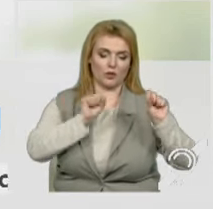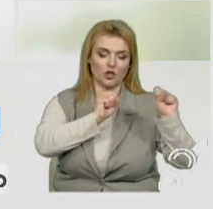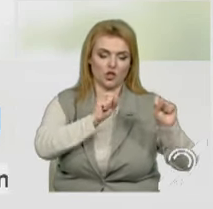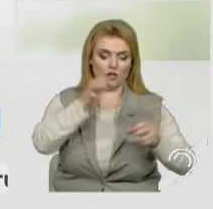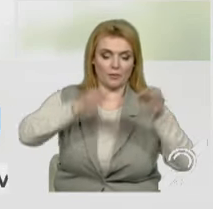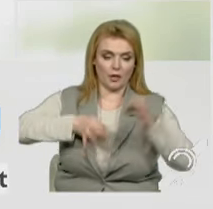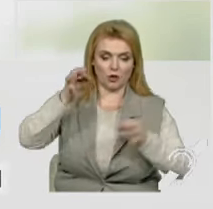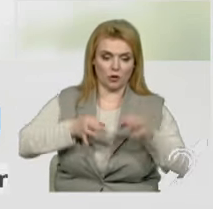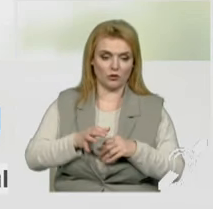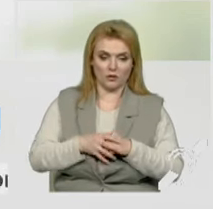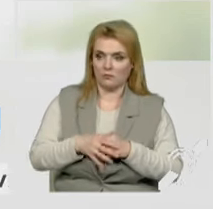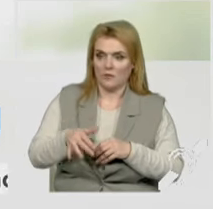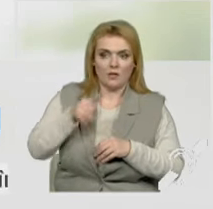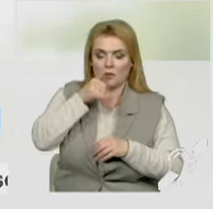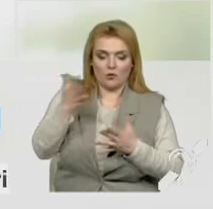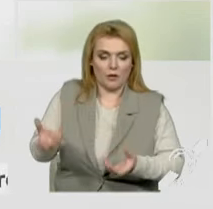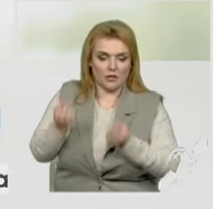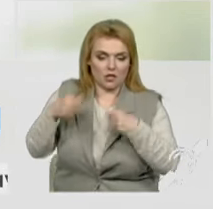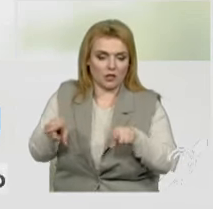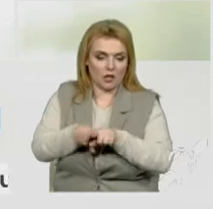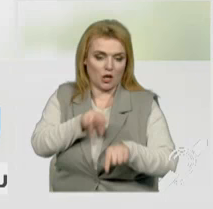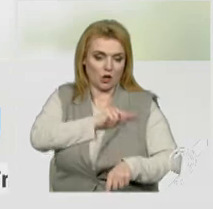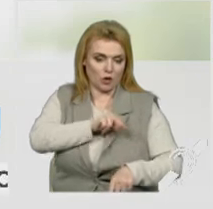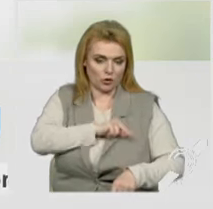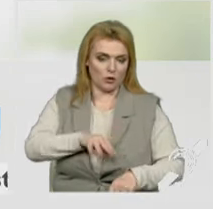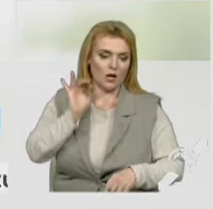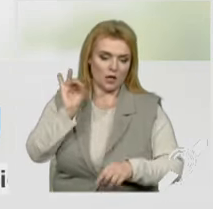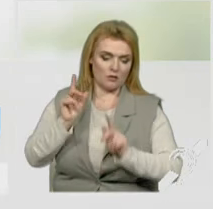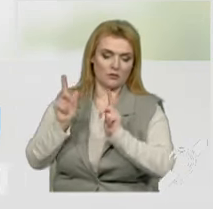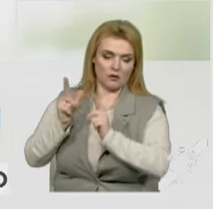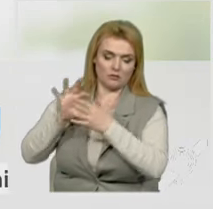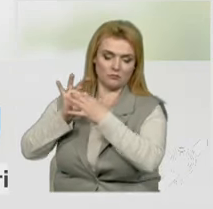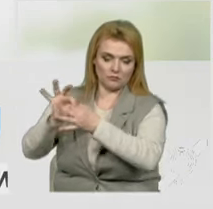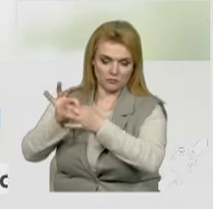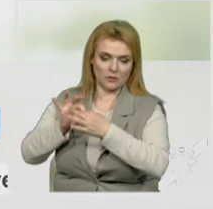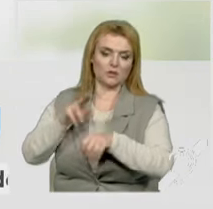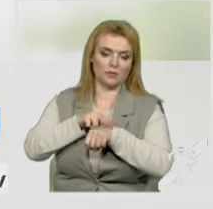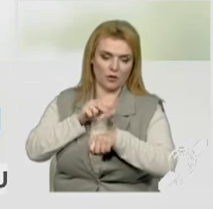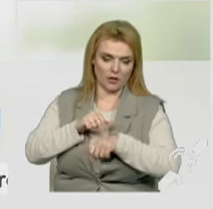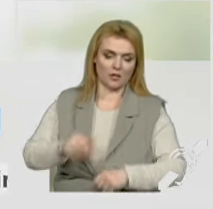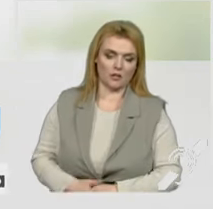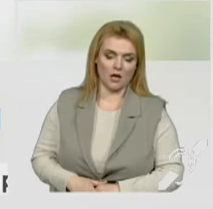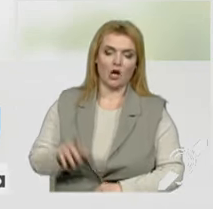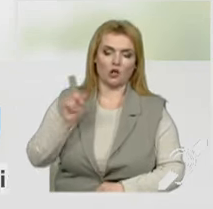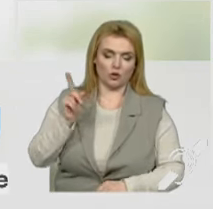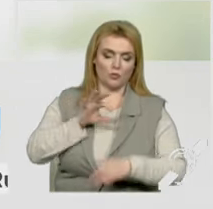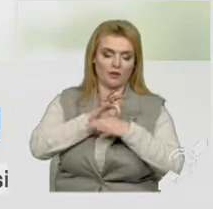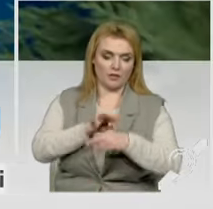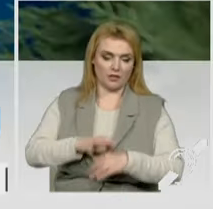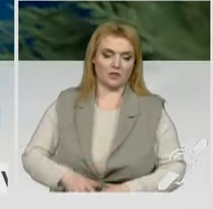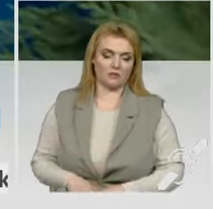în spiritul legalității, transparenței, corectitudinii și responsabilității, inclusiv declară toleranță zero la actele de